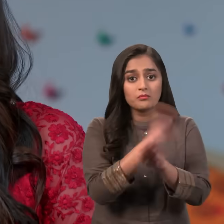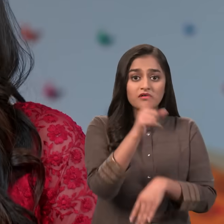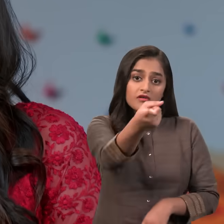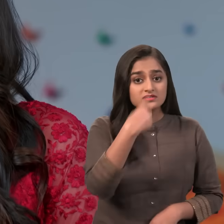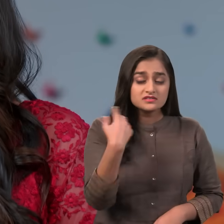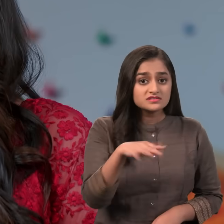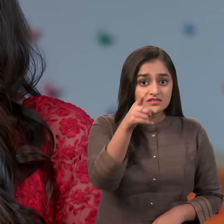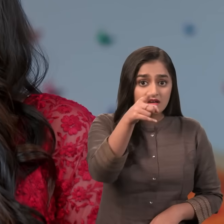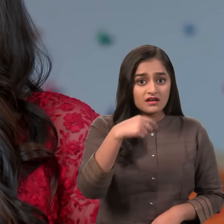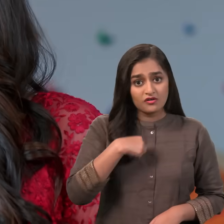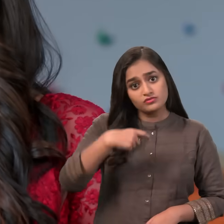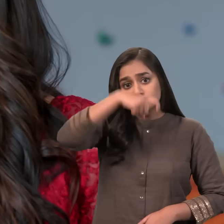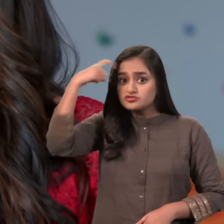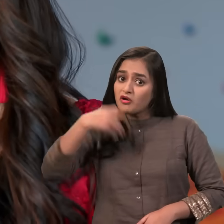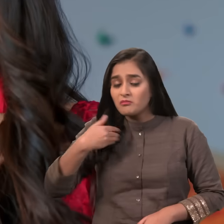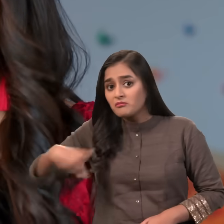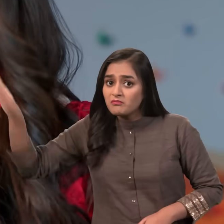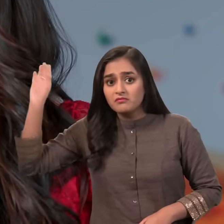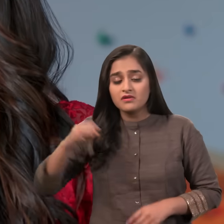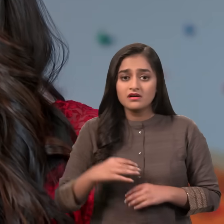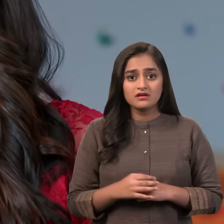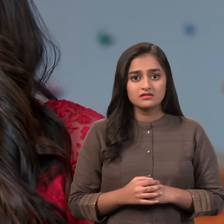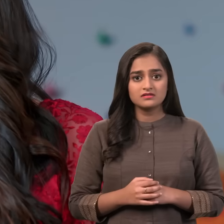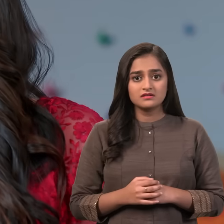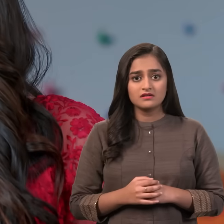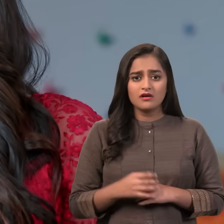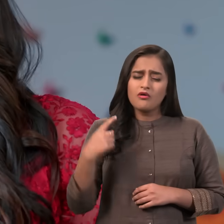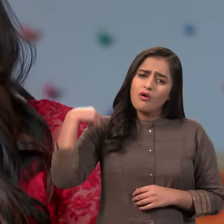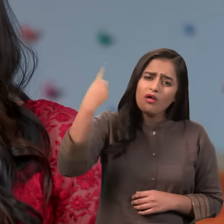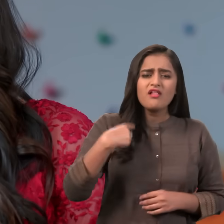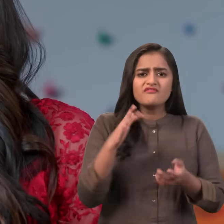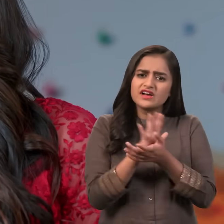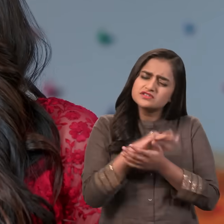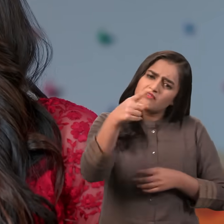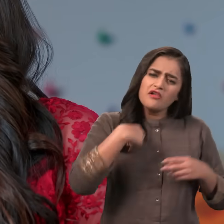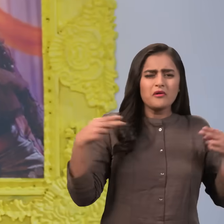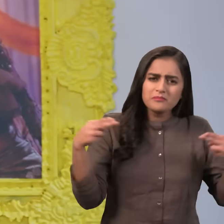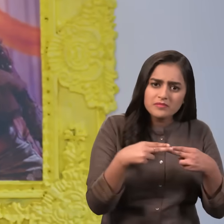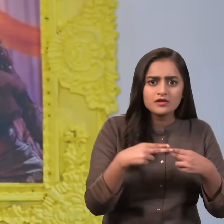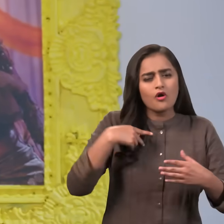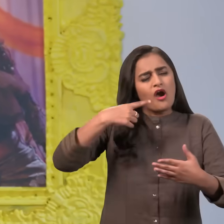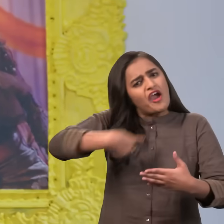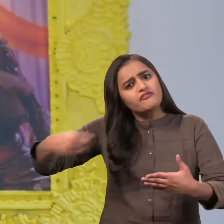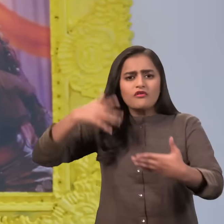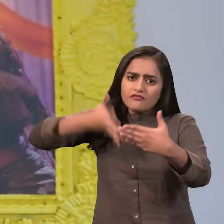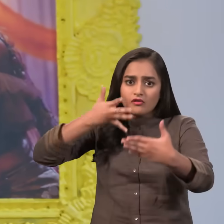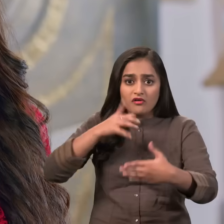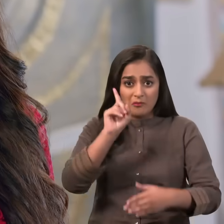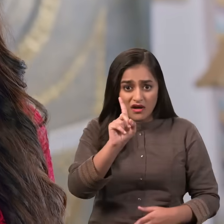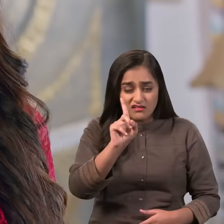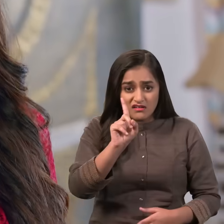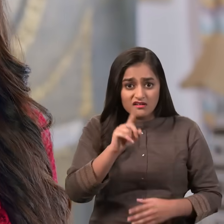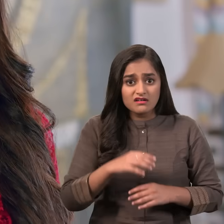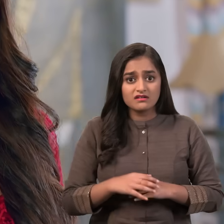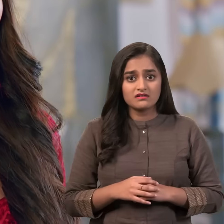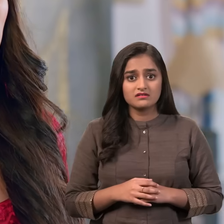मुझसे तो कहकर गई थी कि मैं नौकरी करने जा रही हूँ हीर, हर त्योहार पर मिलने आऊंगी, रोज वीडियो कॉल करूंगी।